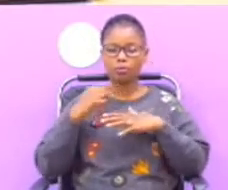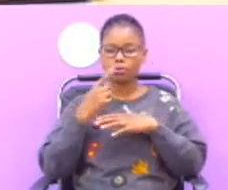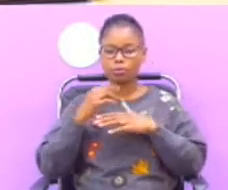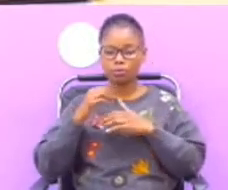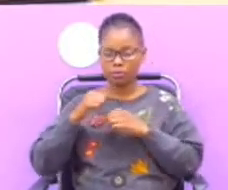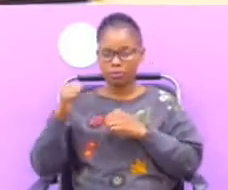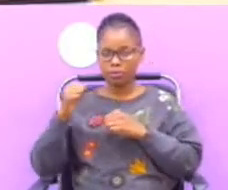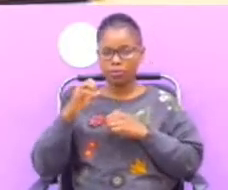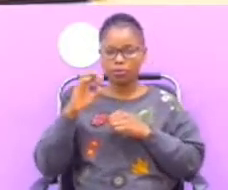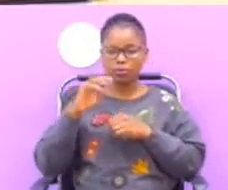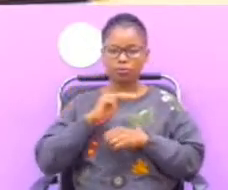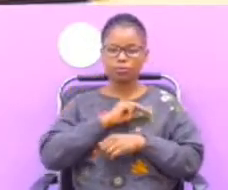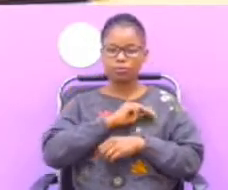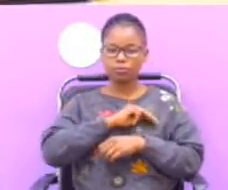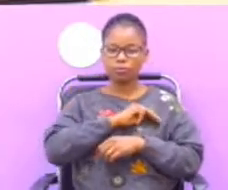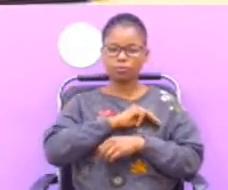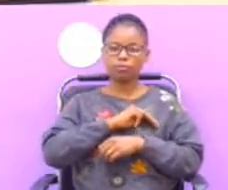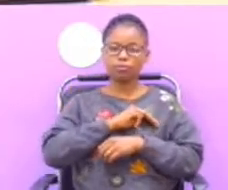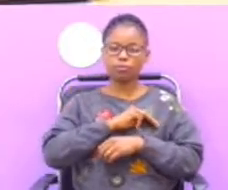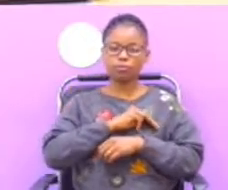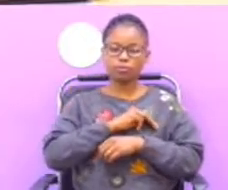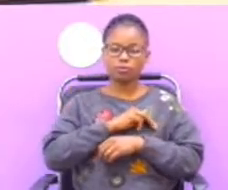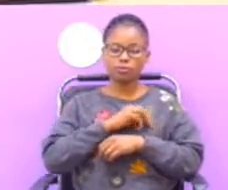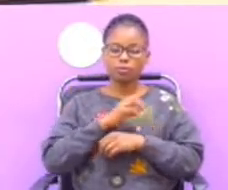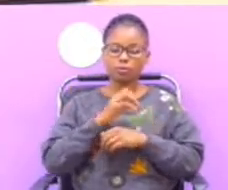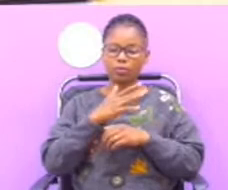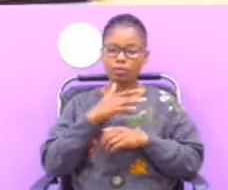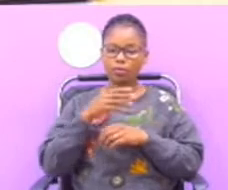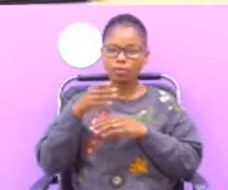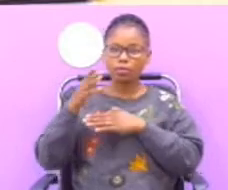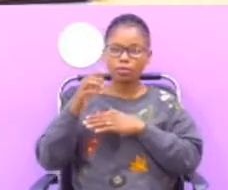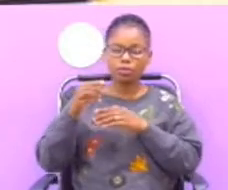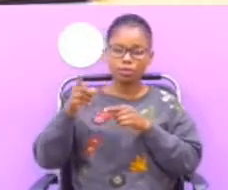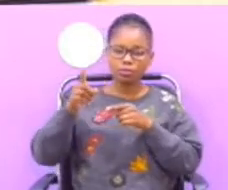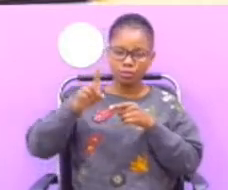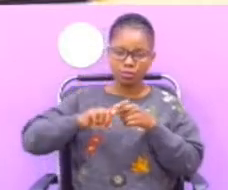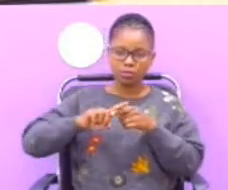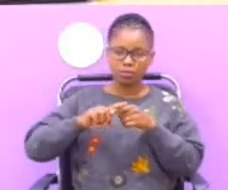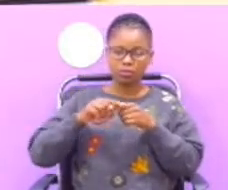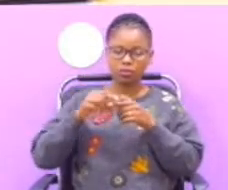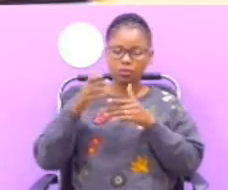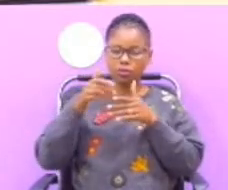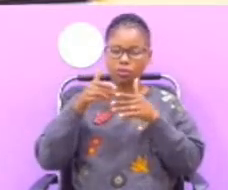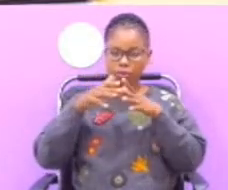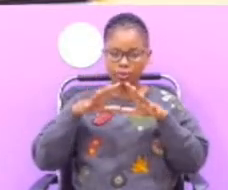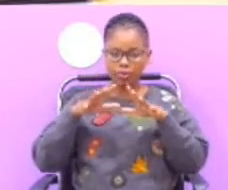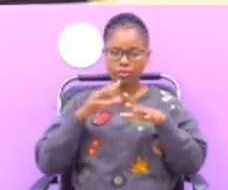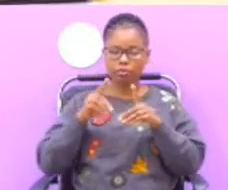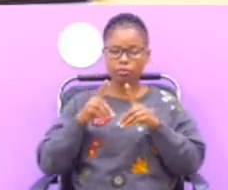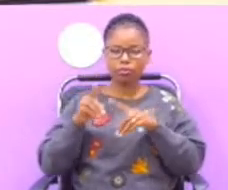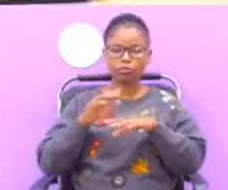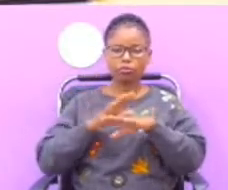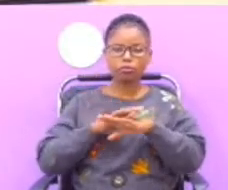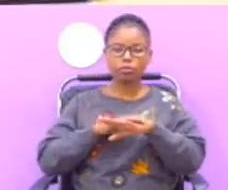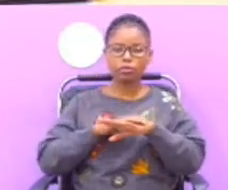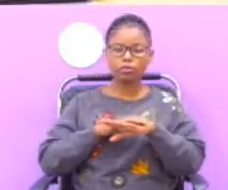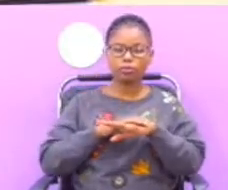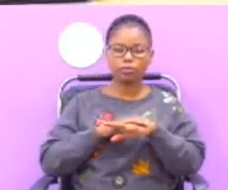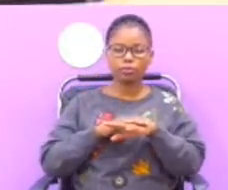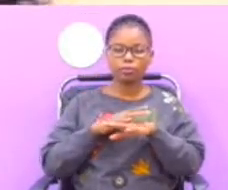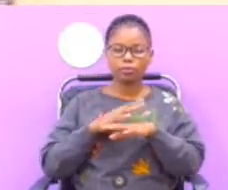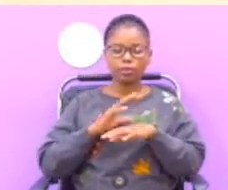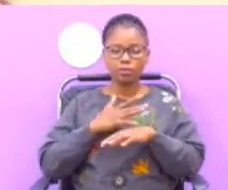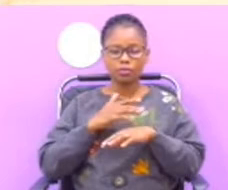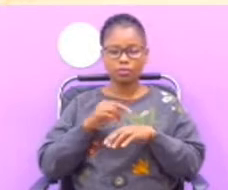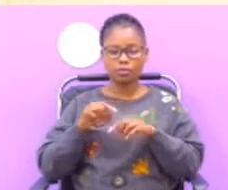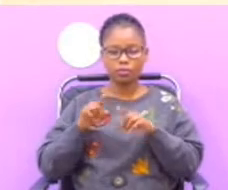Kariuki arĩa Ngai witũ atũhete na atuongereire Ngai amũrathime na mwĩke wega na tũgĩtwarana na